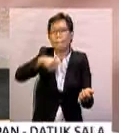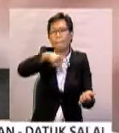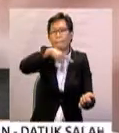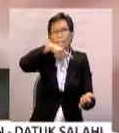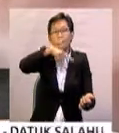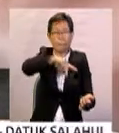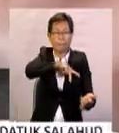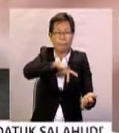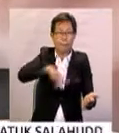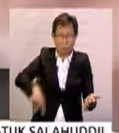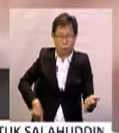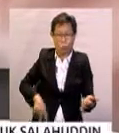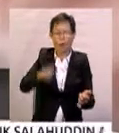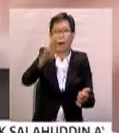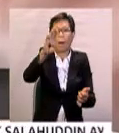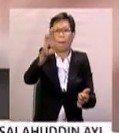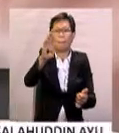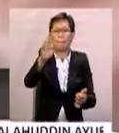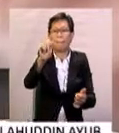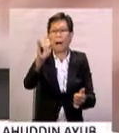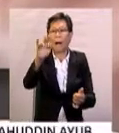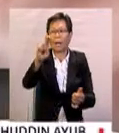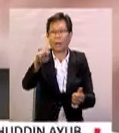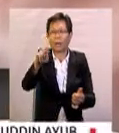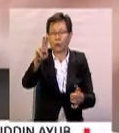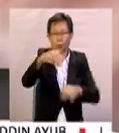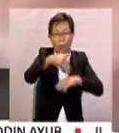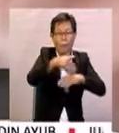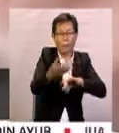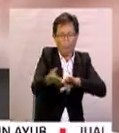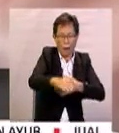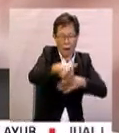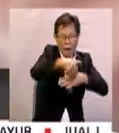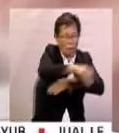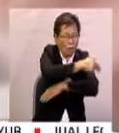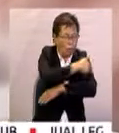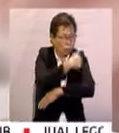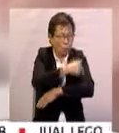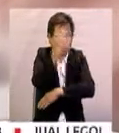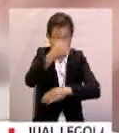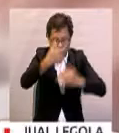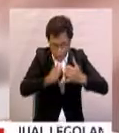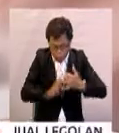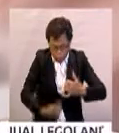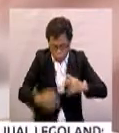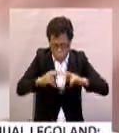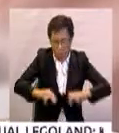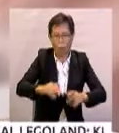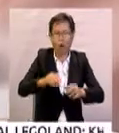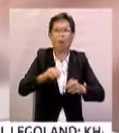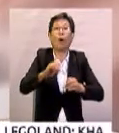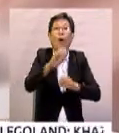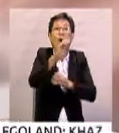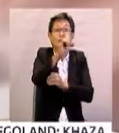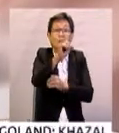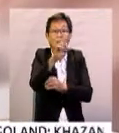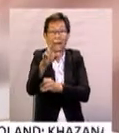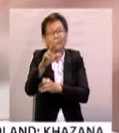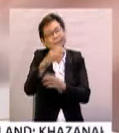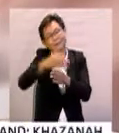Bainun. Mayat kini diserahkan ke hospital berkenaan untuk bedah siasat. Operasi menyelamat tamat kira-kira 11.15 minit